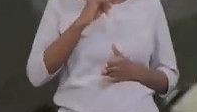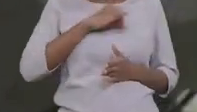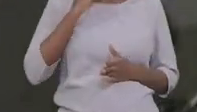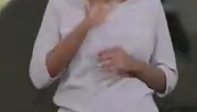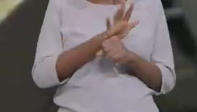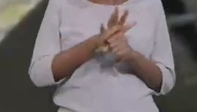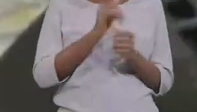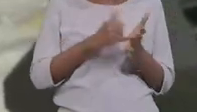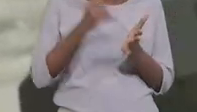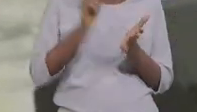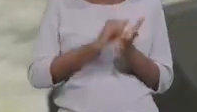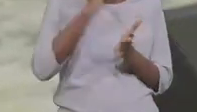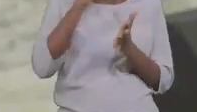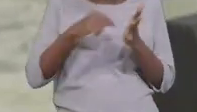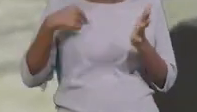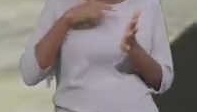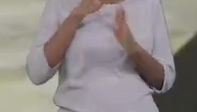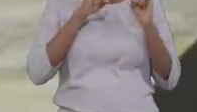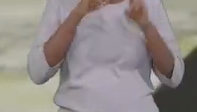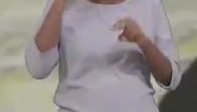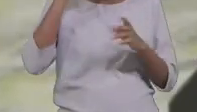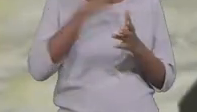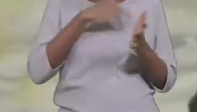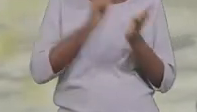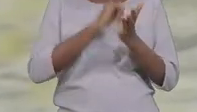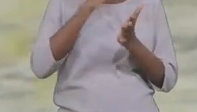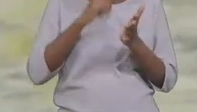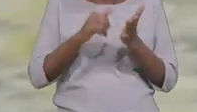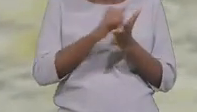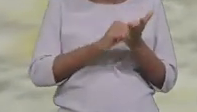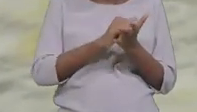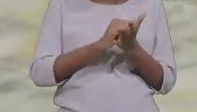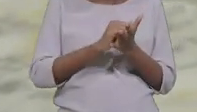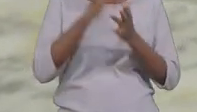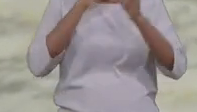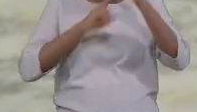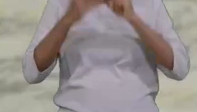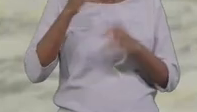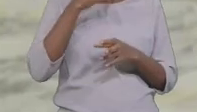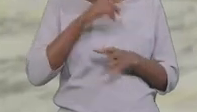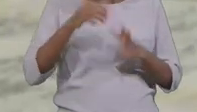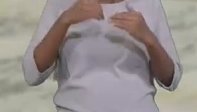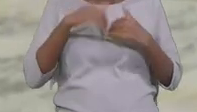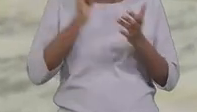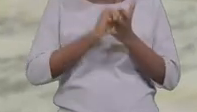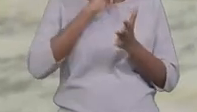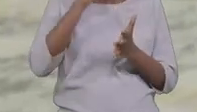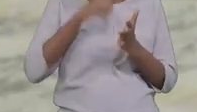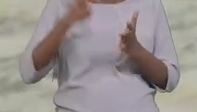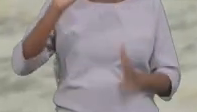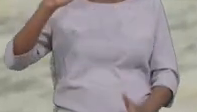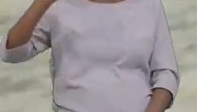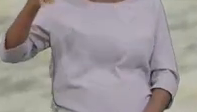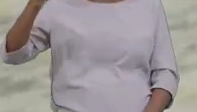bouche, il va le remplir. C'est ce que nous recherchons. Et c'est ce que ces prophètes de l'Ancien Testament, c'est ce qu'ils ont eu. C'est ce que